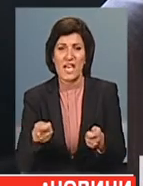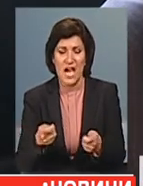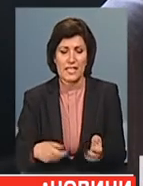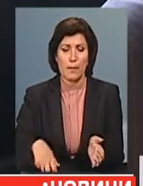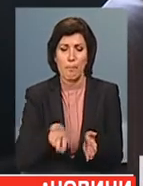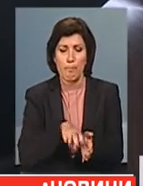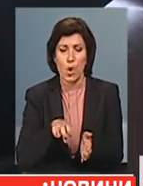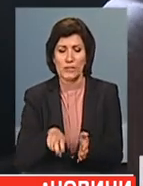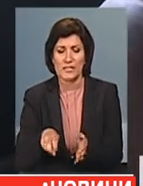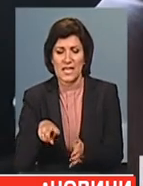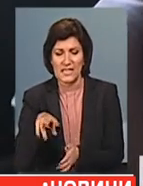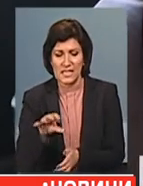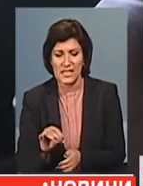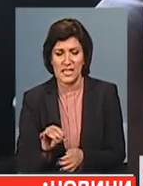садили